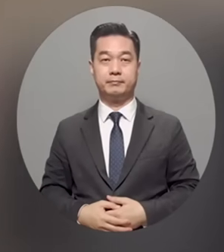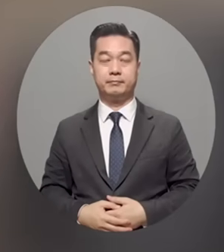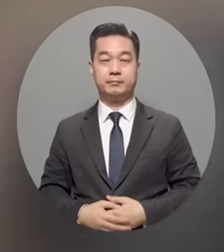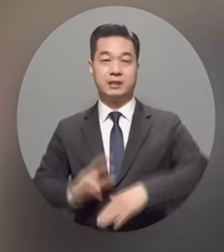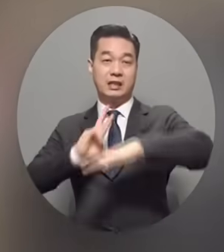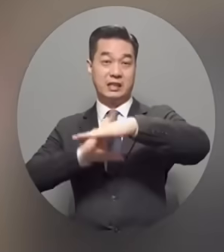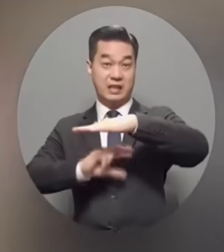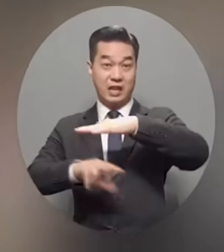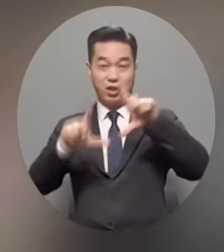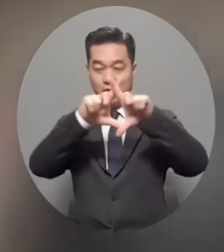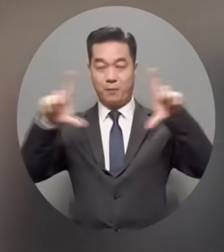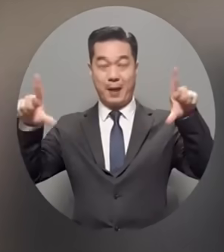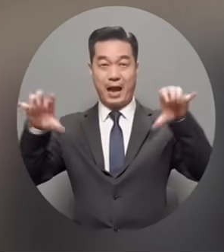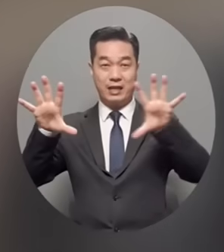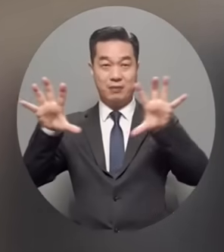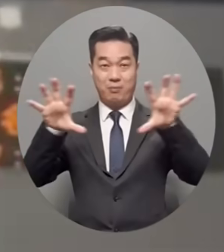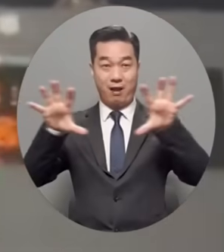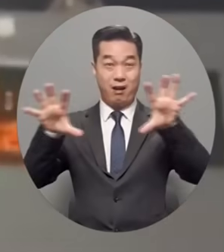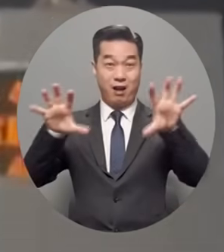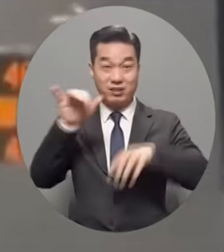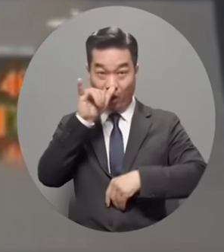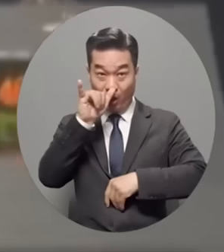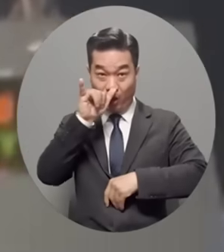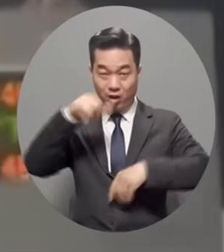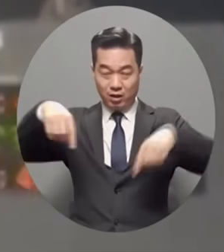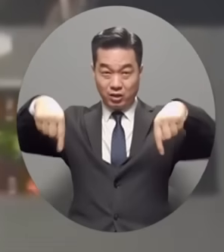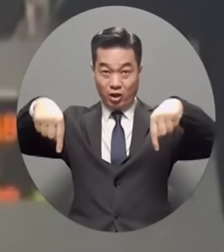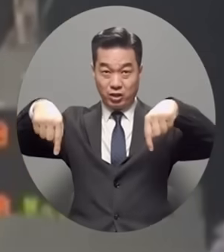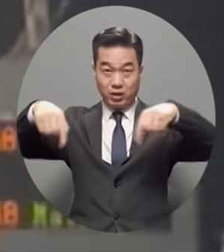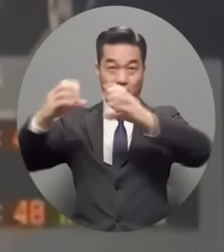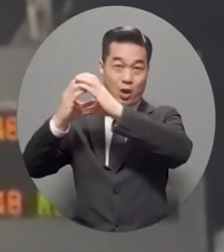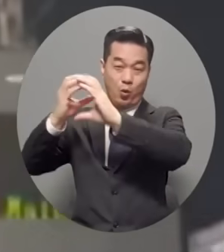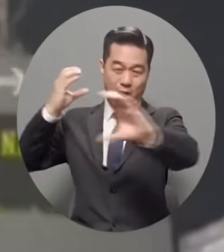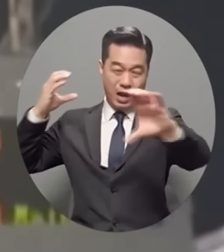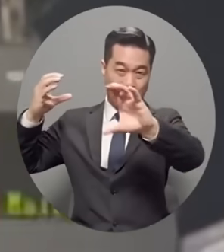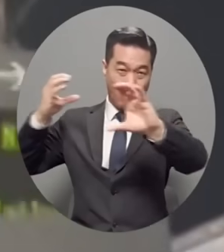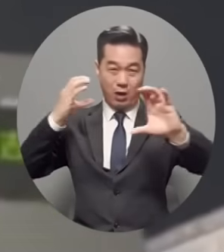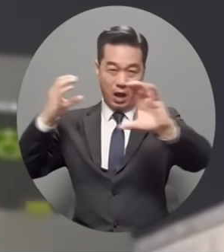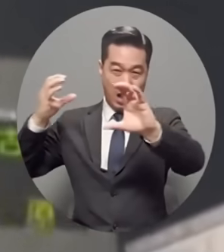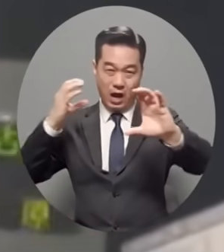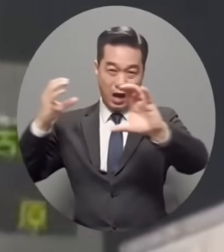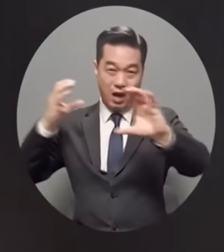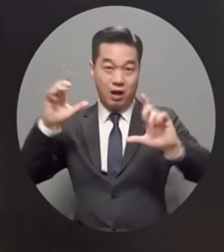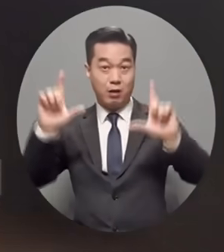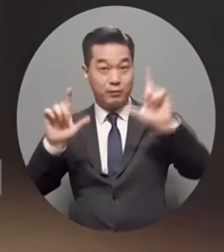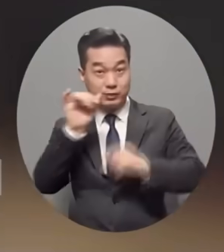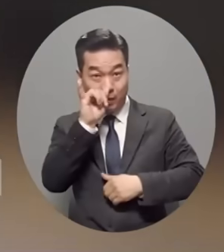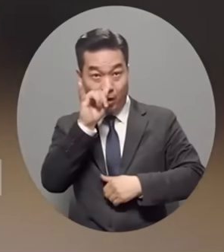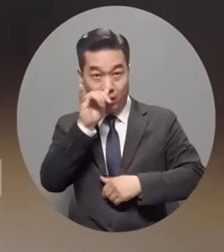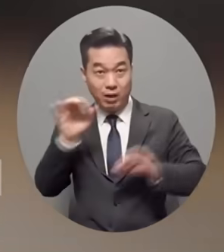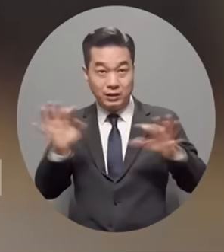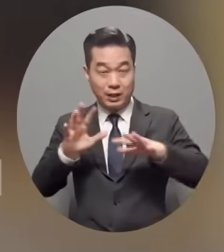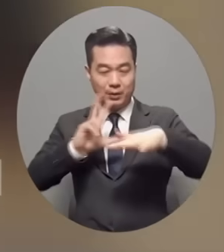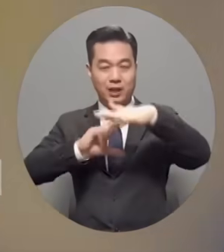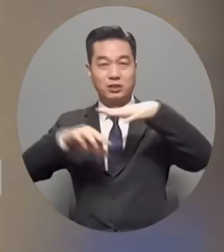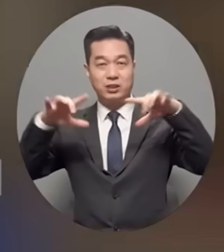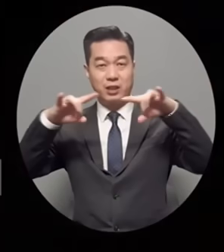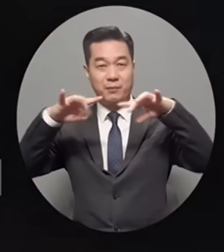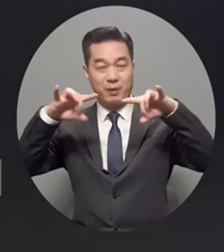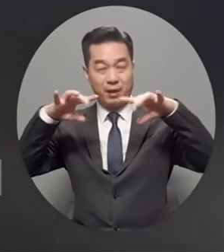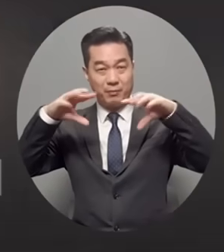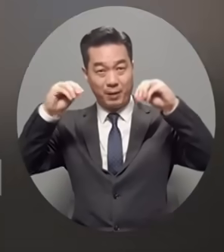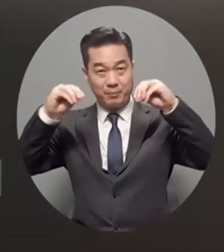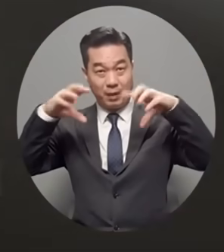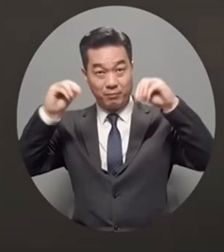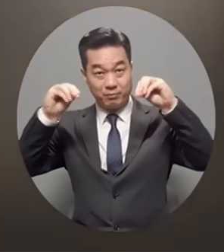지하철역의 전광판이 심하게 흔들리고 천장에 매달린 배기관까지 좌우로 요동칩니다. 잠시 전기가 나가는 듯 싶더니